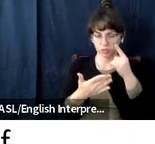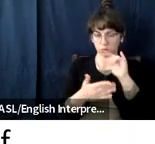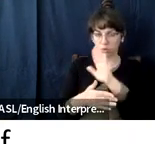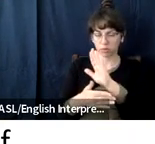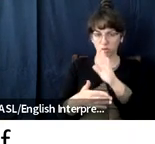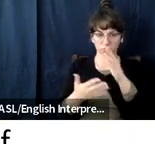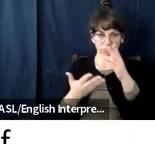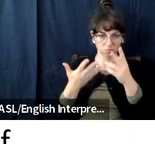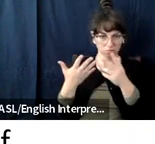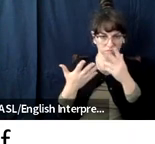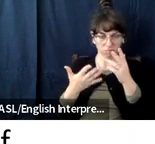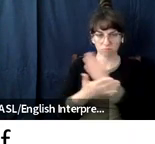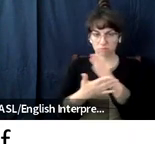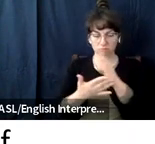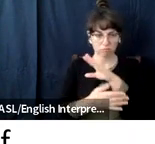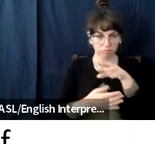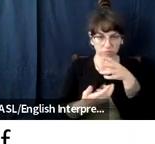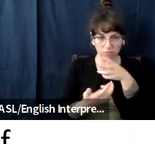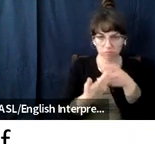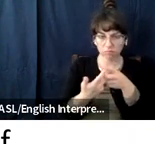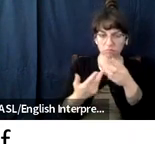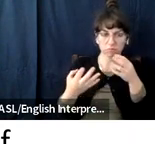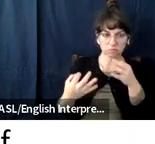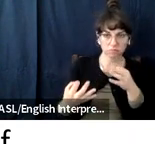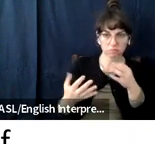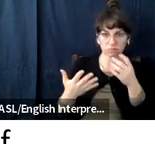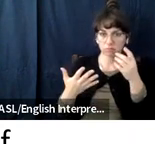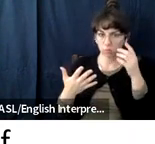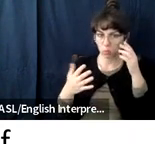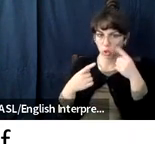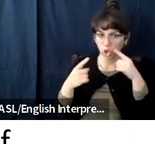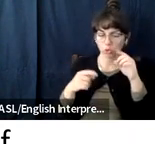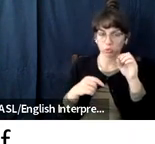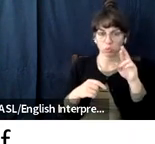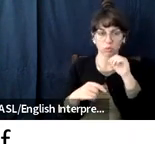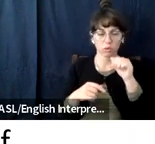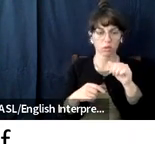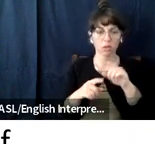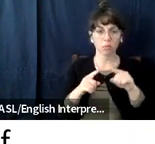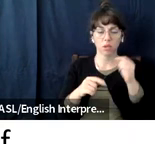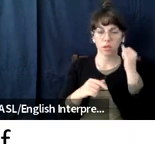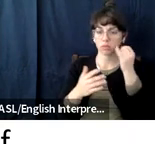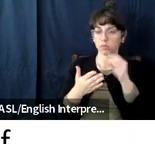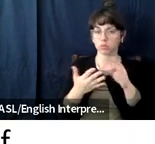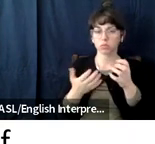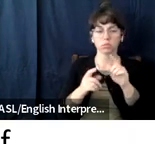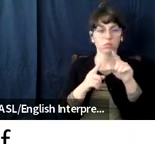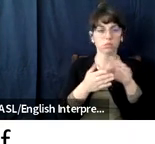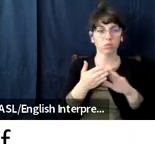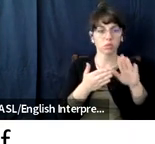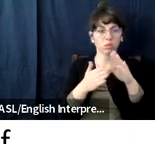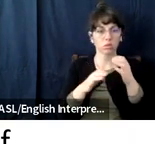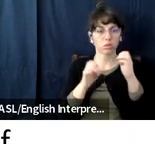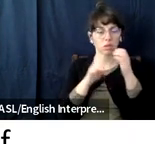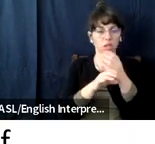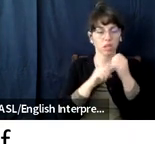services to students who are interested in going to college and getting a foundation in some kind of education field that